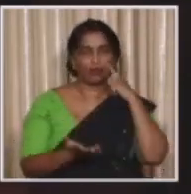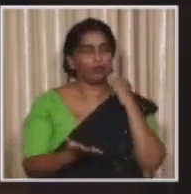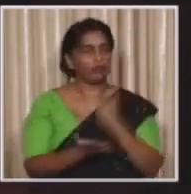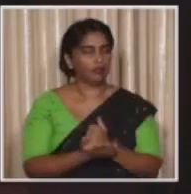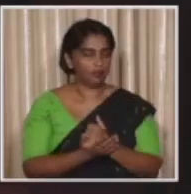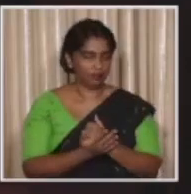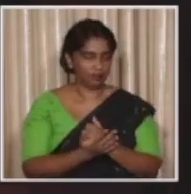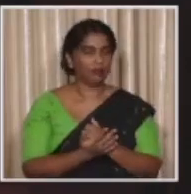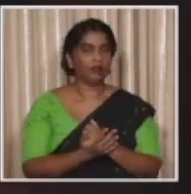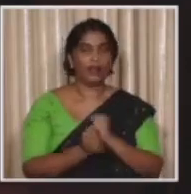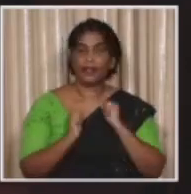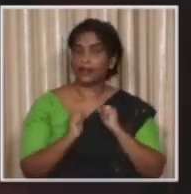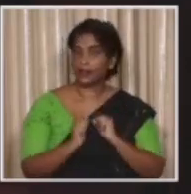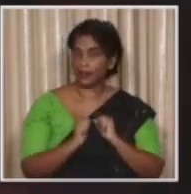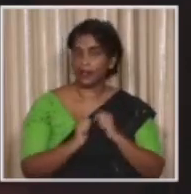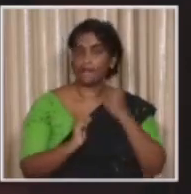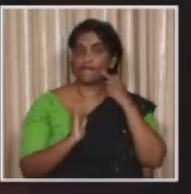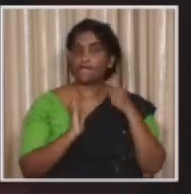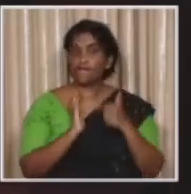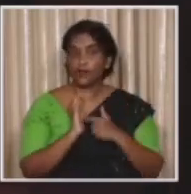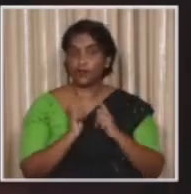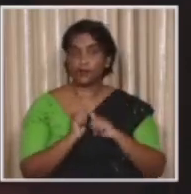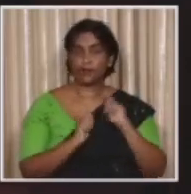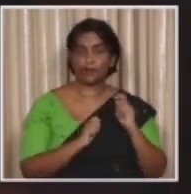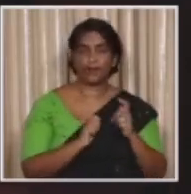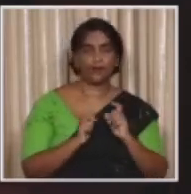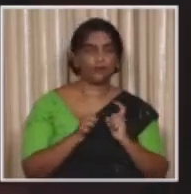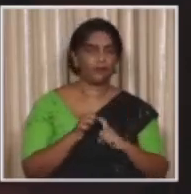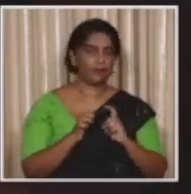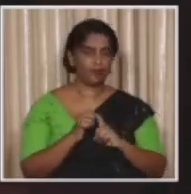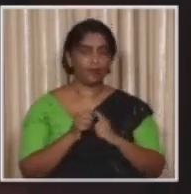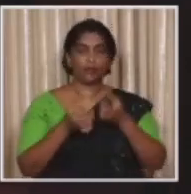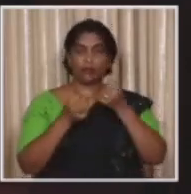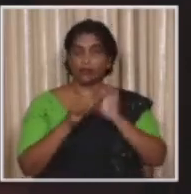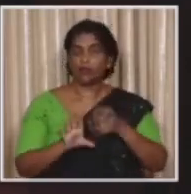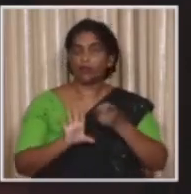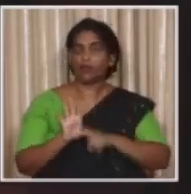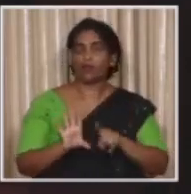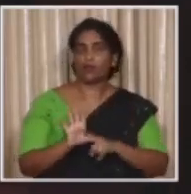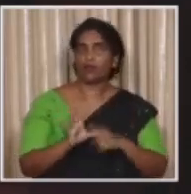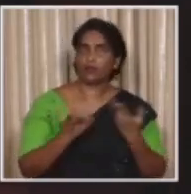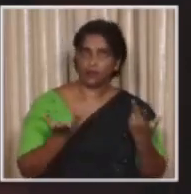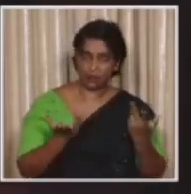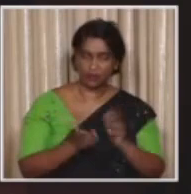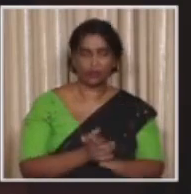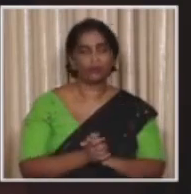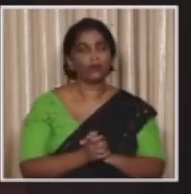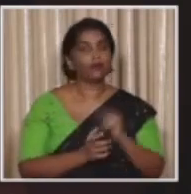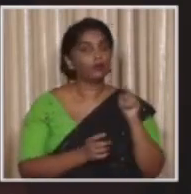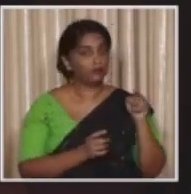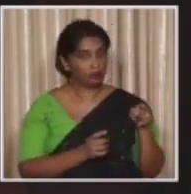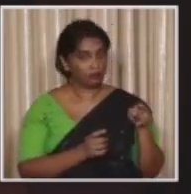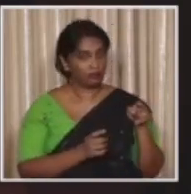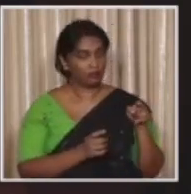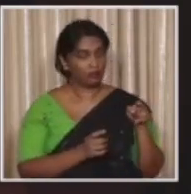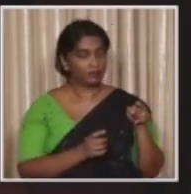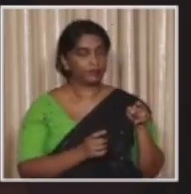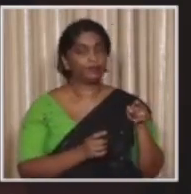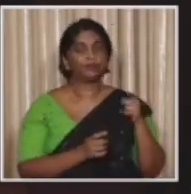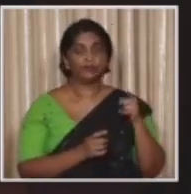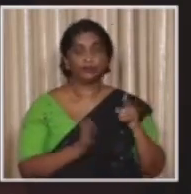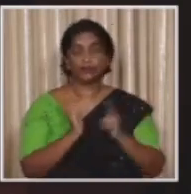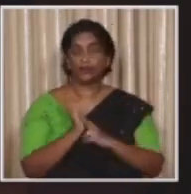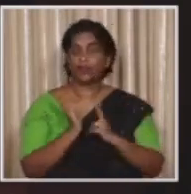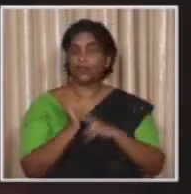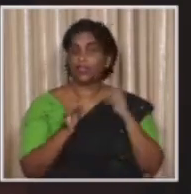තිබෙනවා ඇයි විභාග ගාස්තු ප්‍රශ්න නිසා නිසි පුහුණුවක් නැති නිසා ඔහු මේ